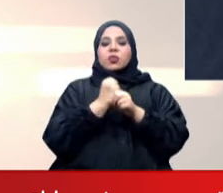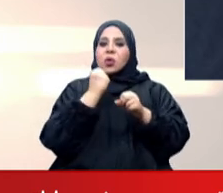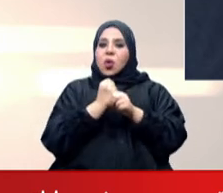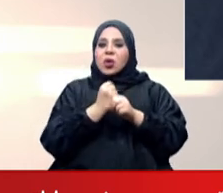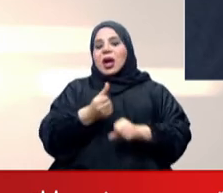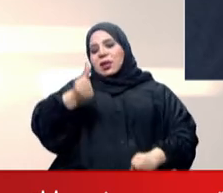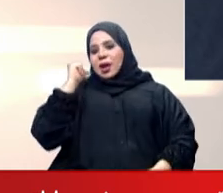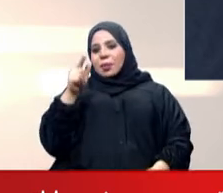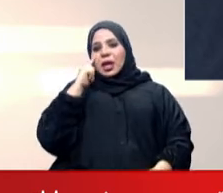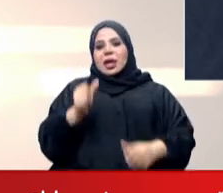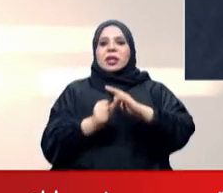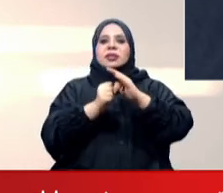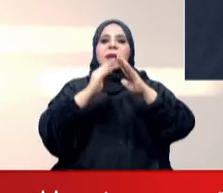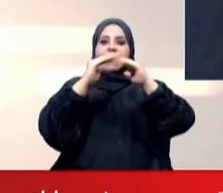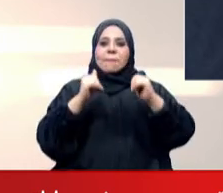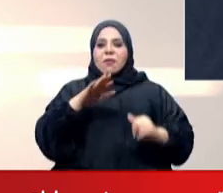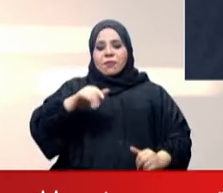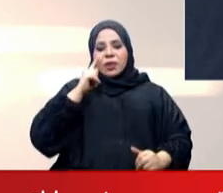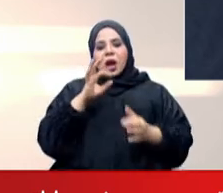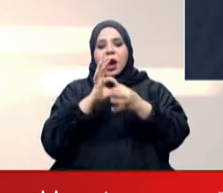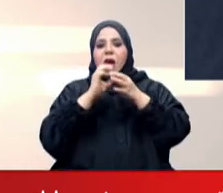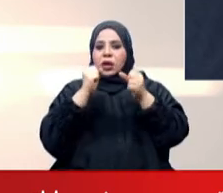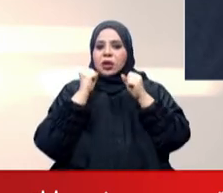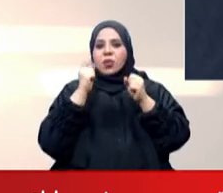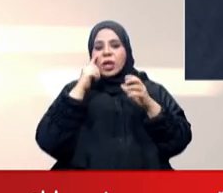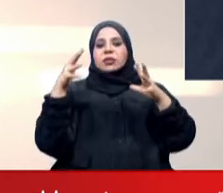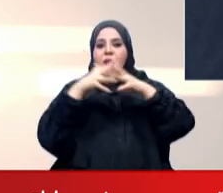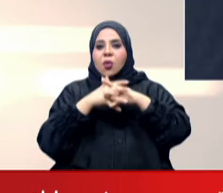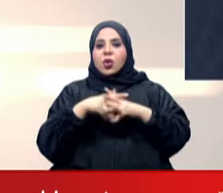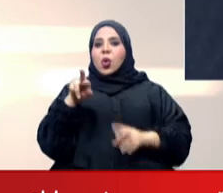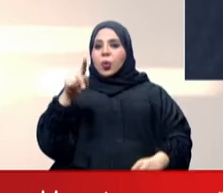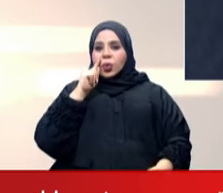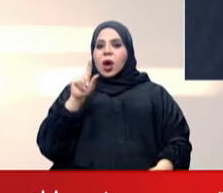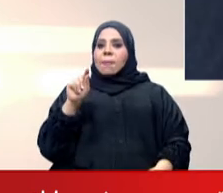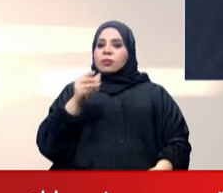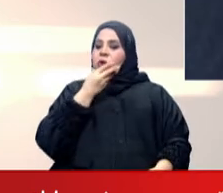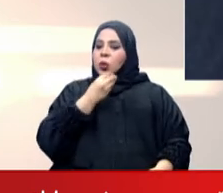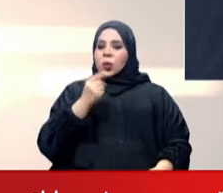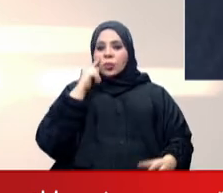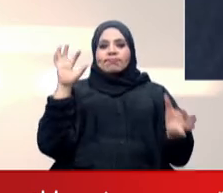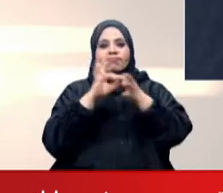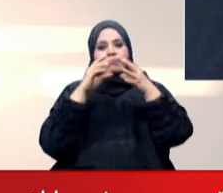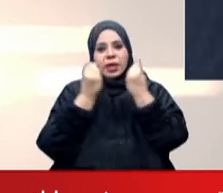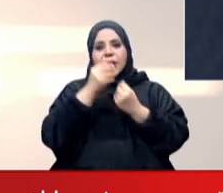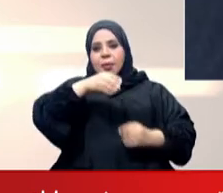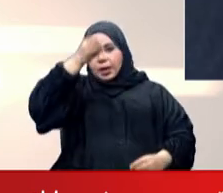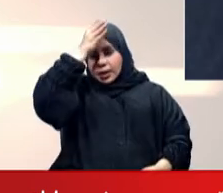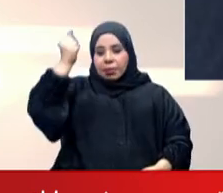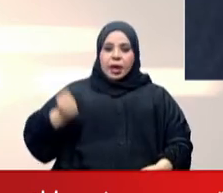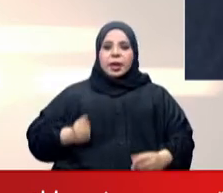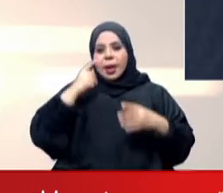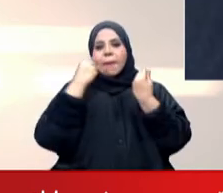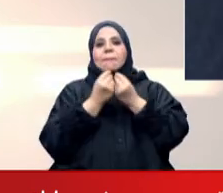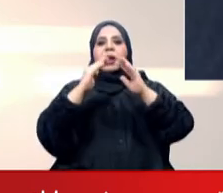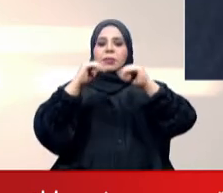برقيته دور الرئيس الراحل في توثيق عرى التعاون والعلاقات الأخوية المتميزة التي تجمع بين مملكة البحرين